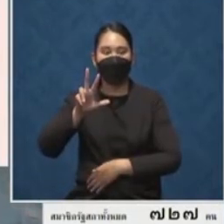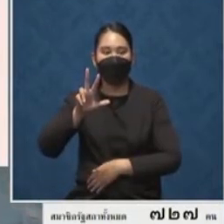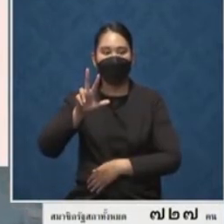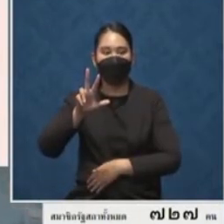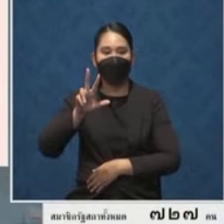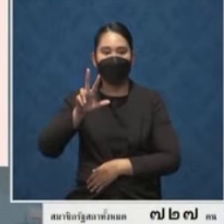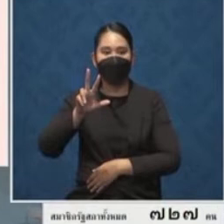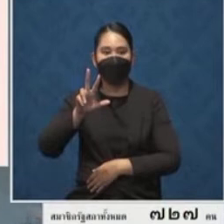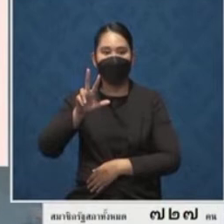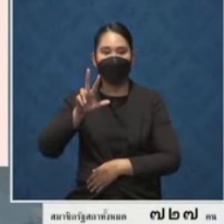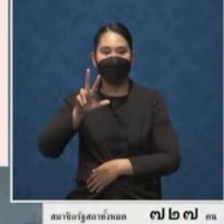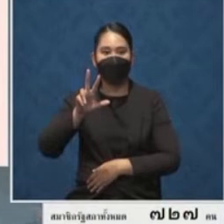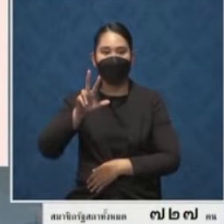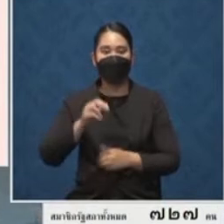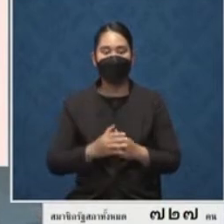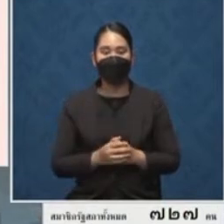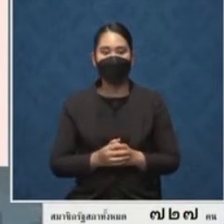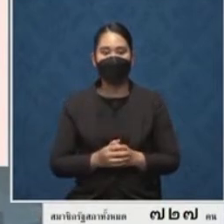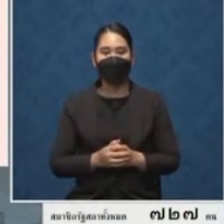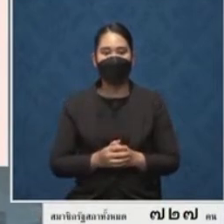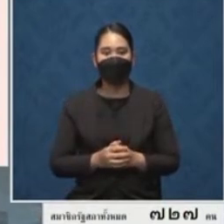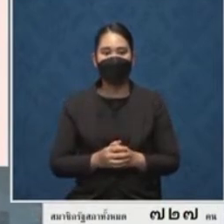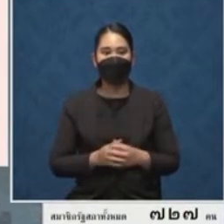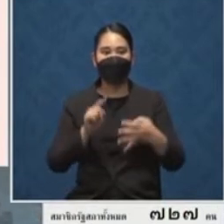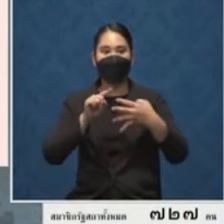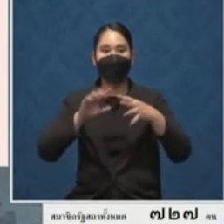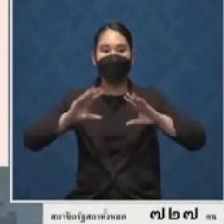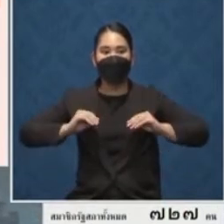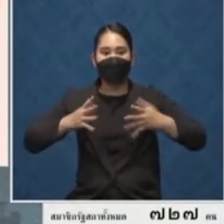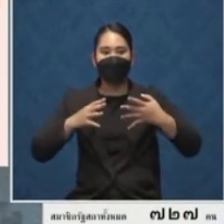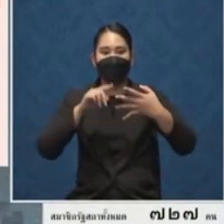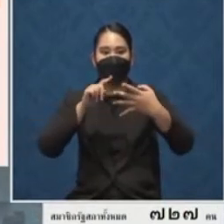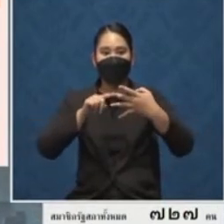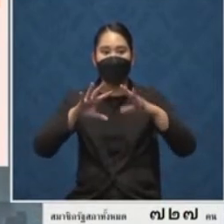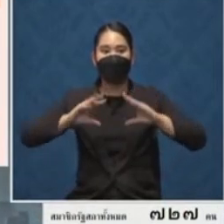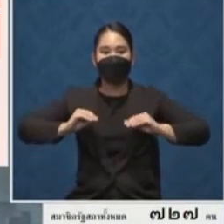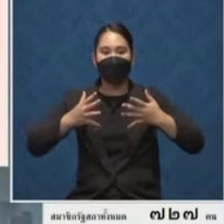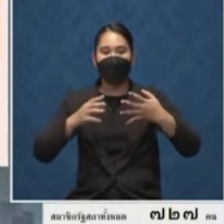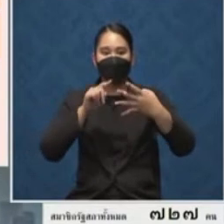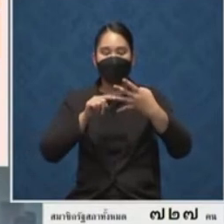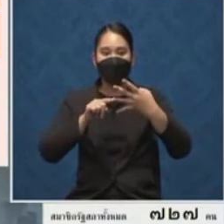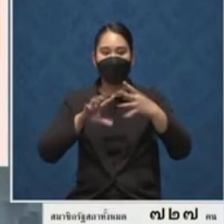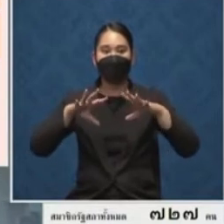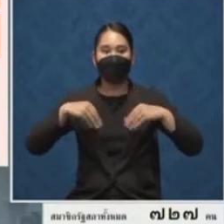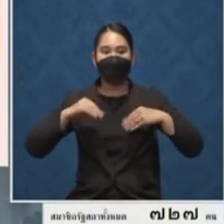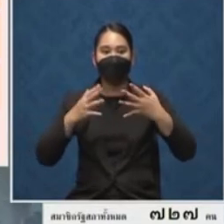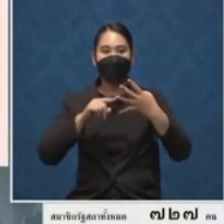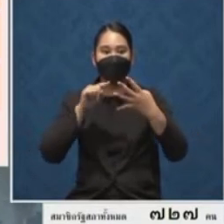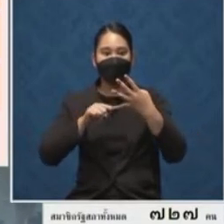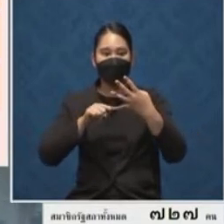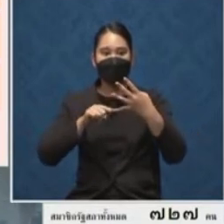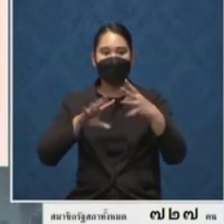ฒิ หนึ่งไม่รับหลักการสองไม่รับหลักการ 3ไม่รับหลักการ4งดออ